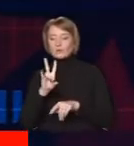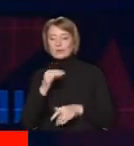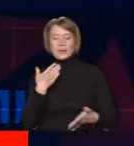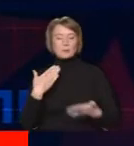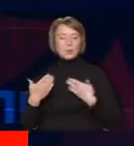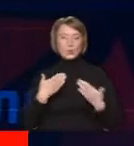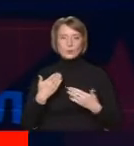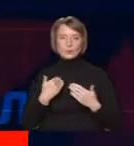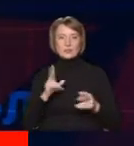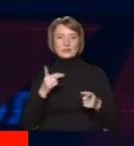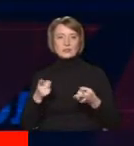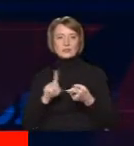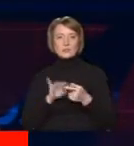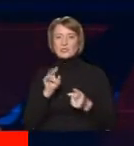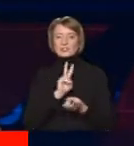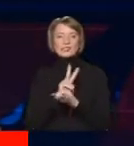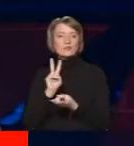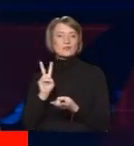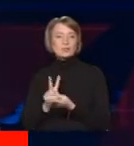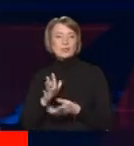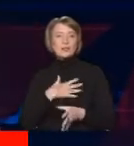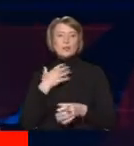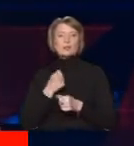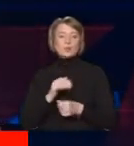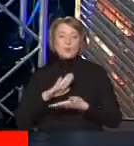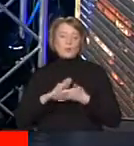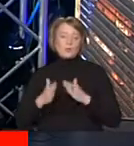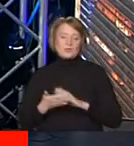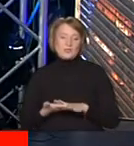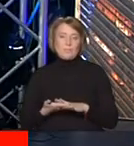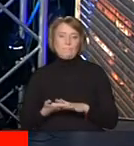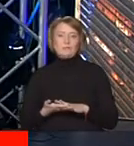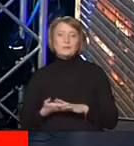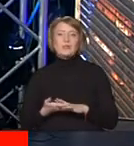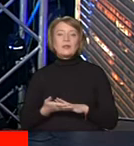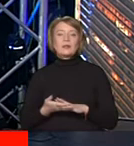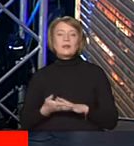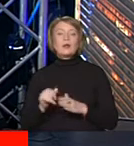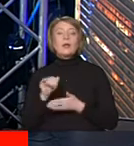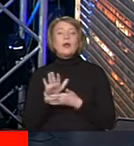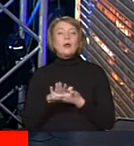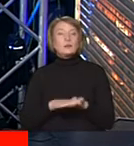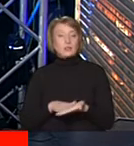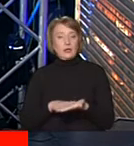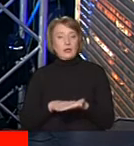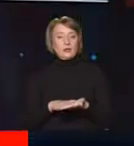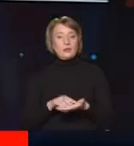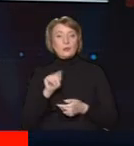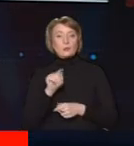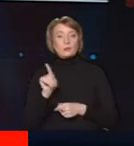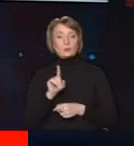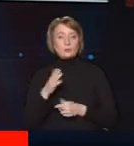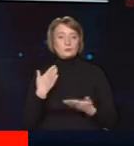вийти на якийсь контакт, ми навіть не зустрічаємо. Це наша принципова позиція нашої команди. Записали. Так. Далі Костянтин Колесніков, координатор Київської стратегічної спільноти.